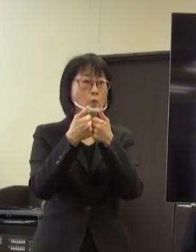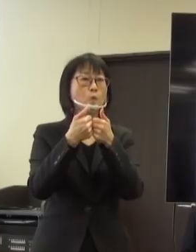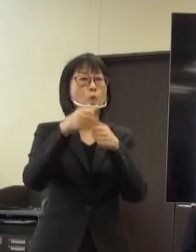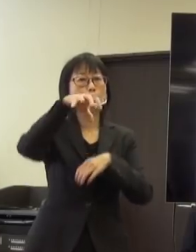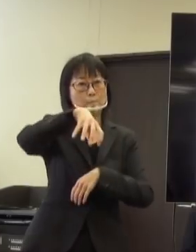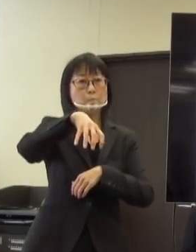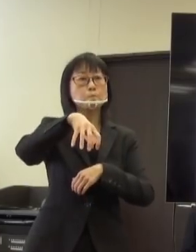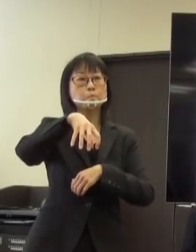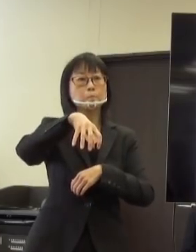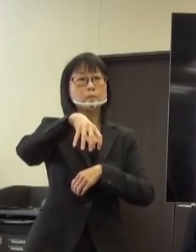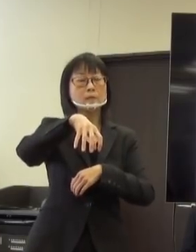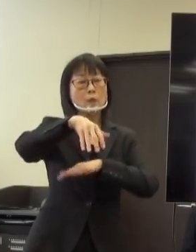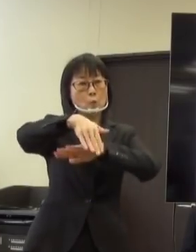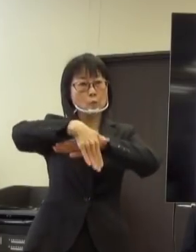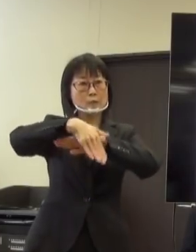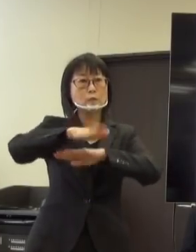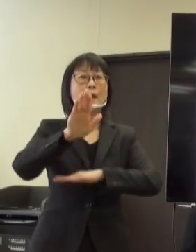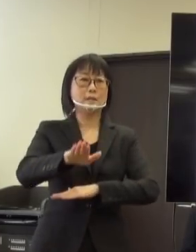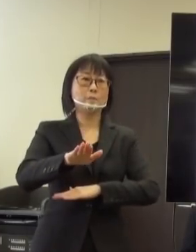いただければというふうに思います。